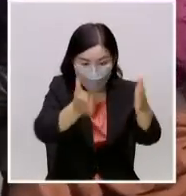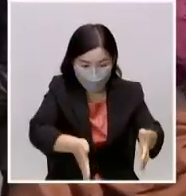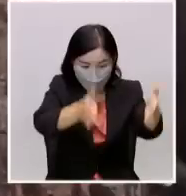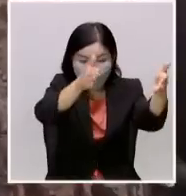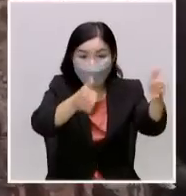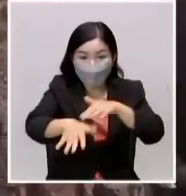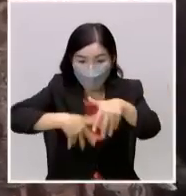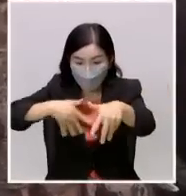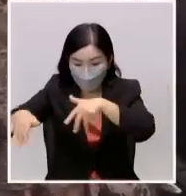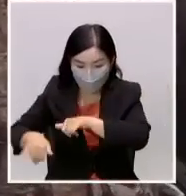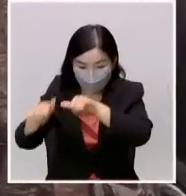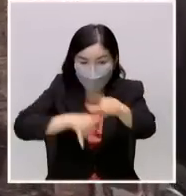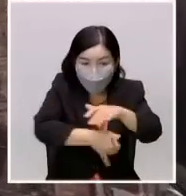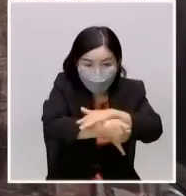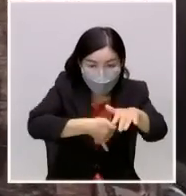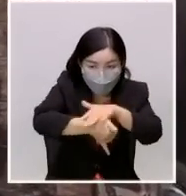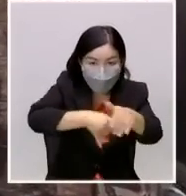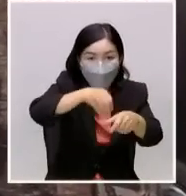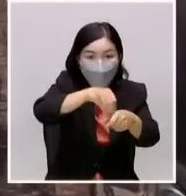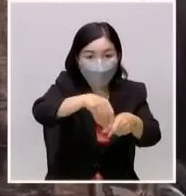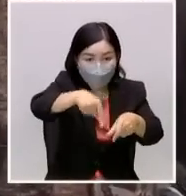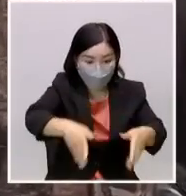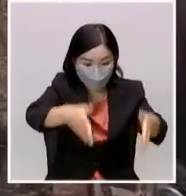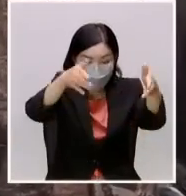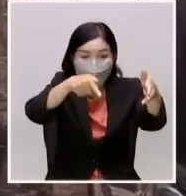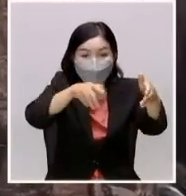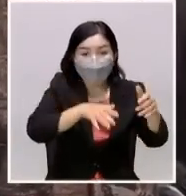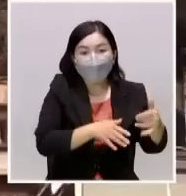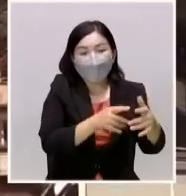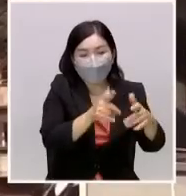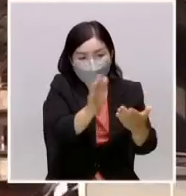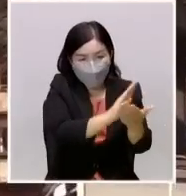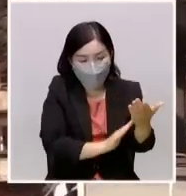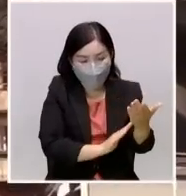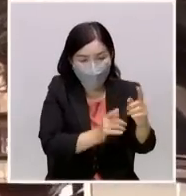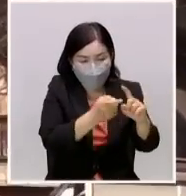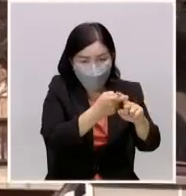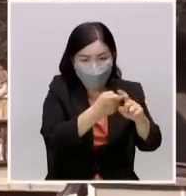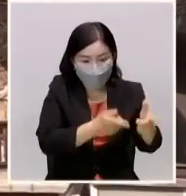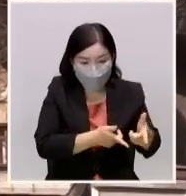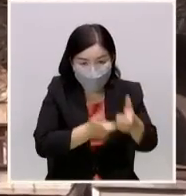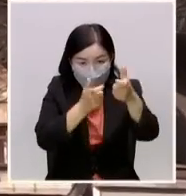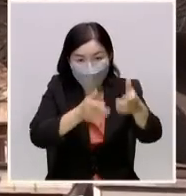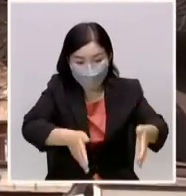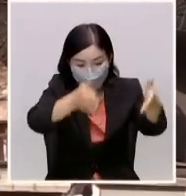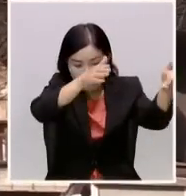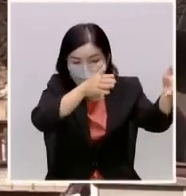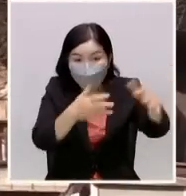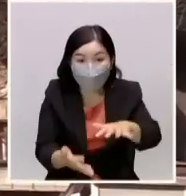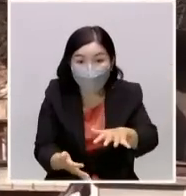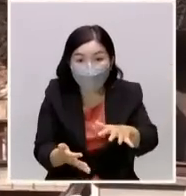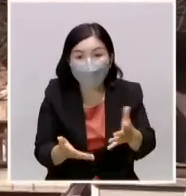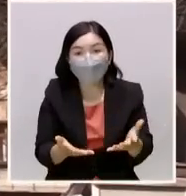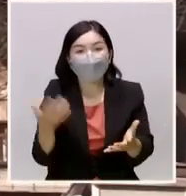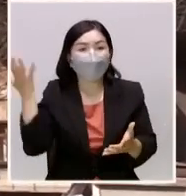ริอูโปลซึ่งใช้เป็นสถานที่หลบภัยของชาวยูเครนหลายร้อยคนเมื่อวันที่16มีนาคมแม้สภาเมืองไม่ได้ให้